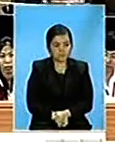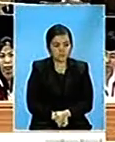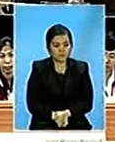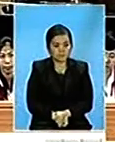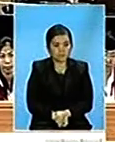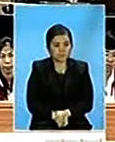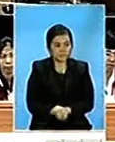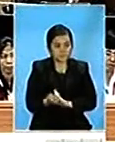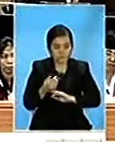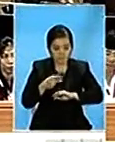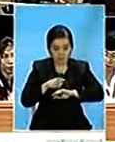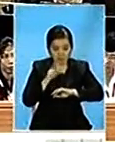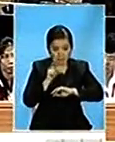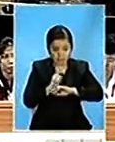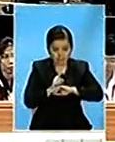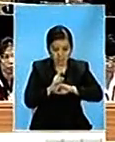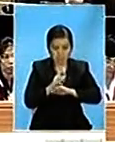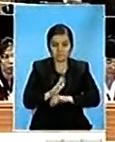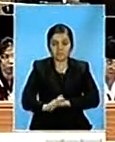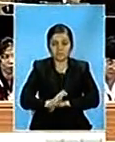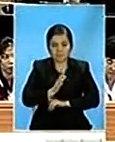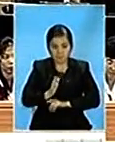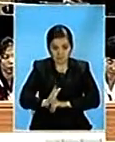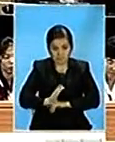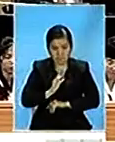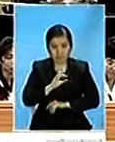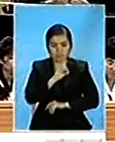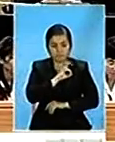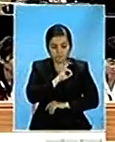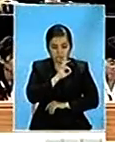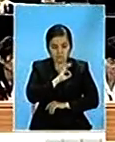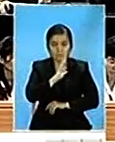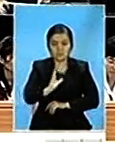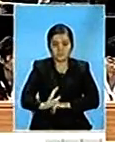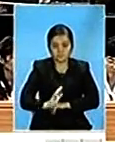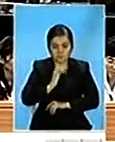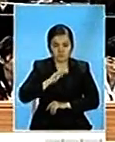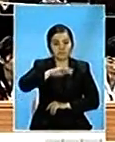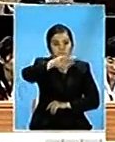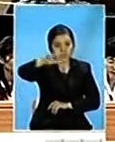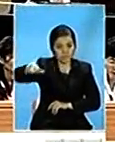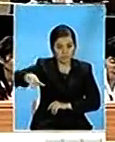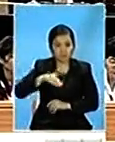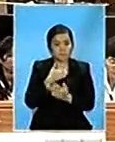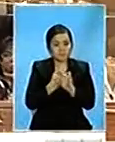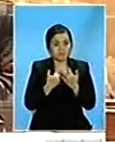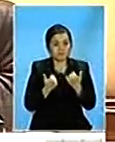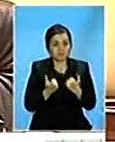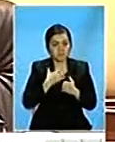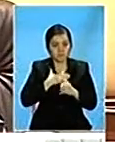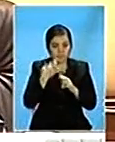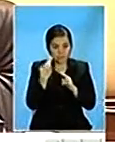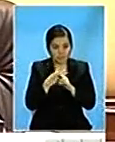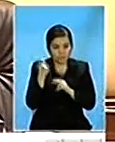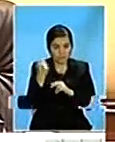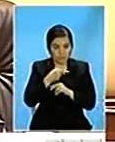กราบเรียนท่านประธานที่เคารพท่านสมาชิกผู้ทรงเกียรติทุกท่านกับผมนายธีระวงศ์สมุทร